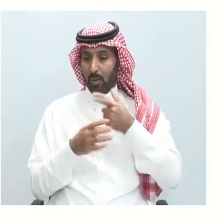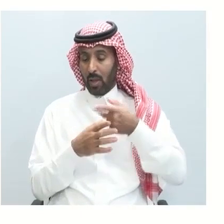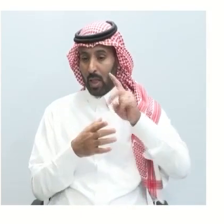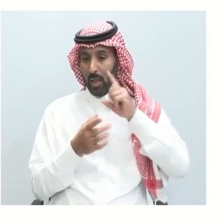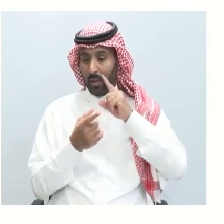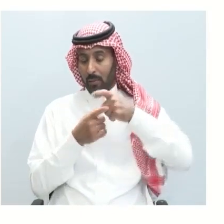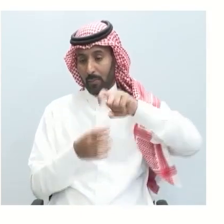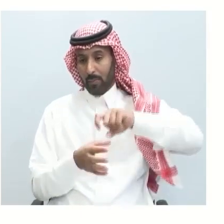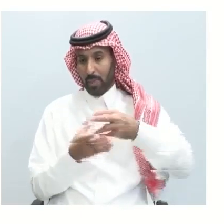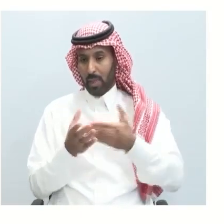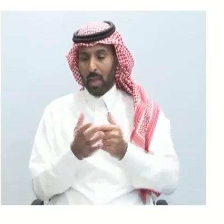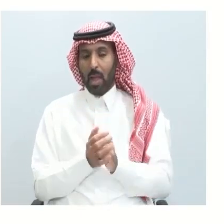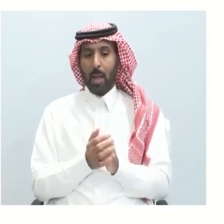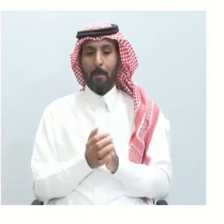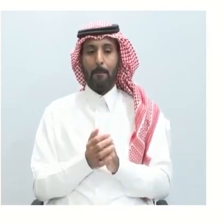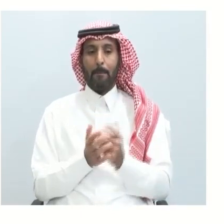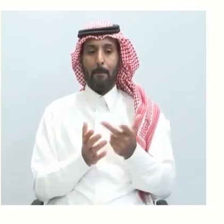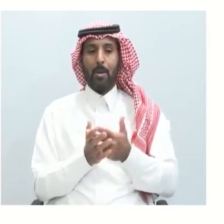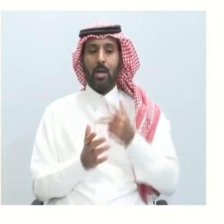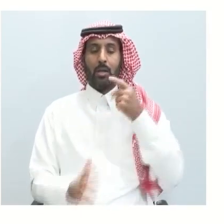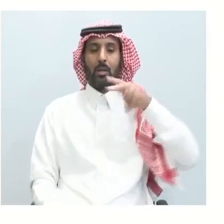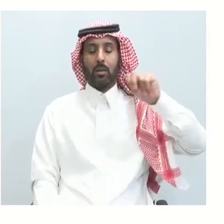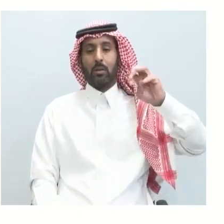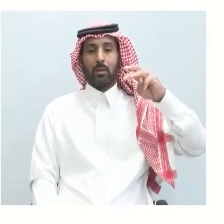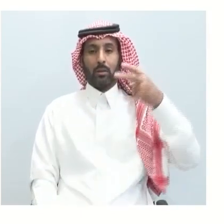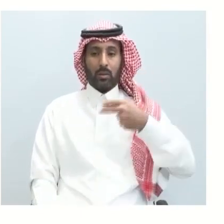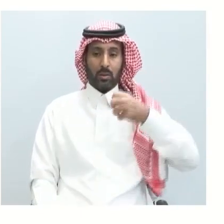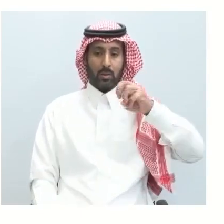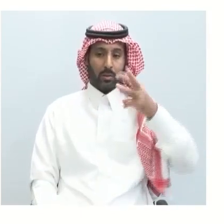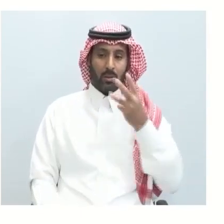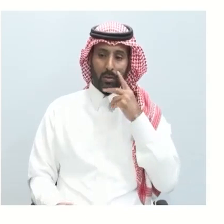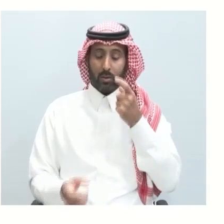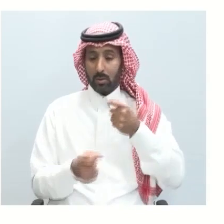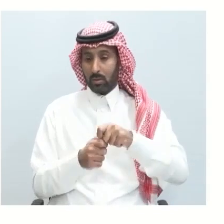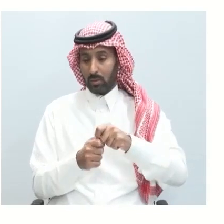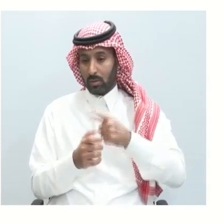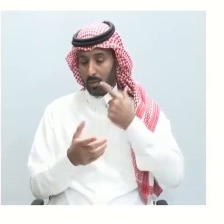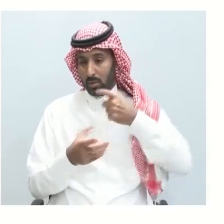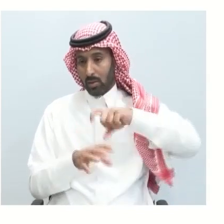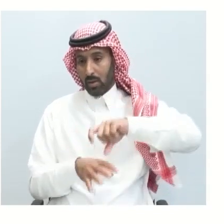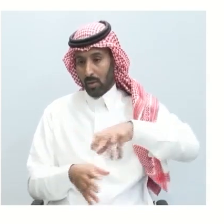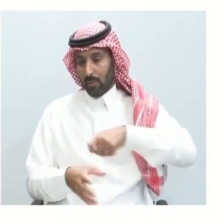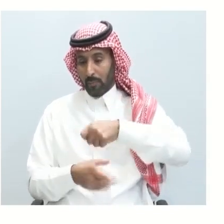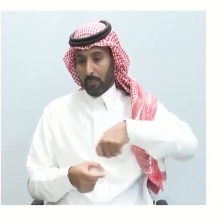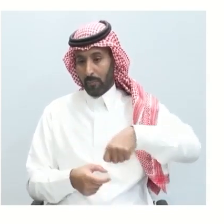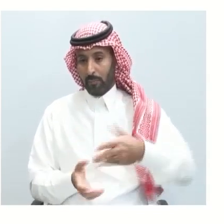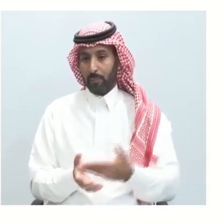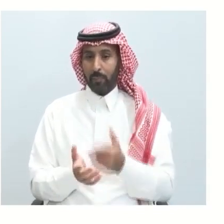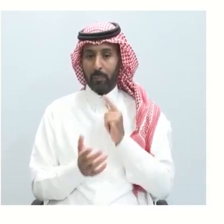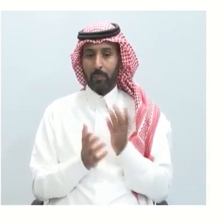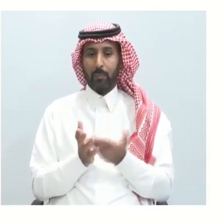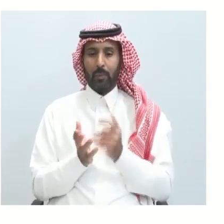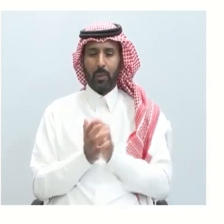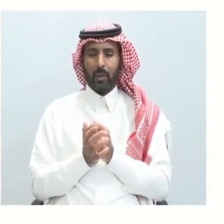النشادر اللي هو nh اتش 3 لاستعمالها في صناعه الاسمده الالياف الصناعيه يمكن استعمالها في